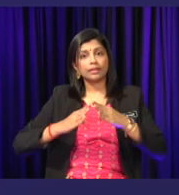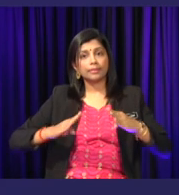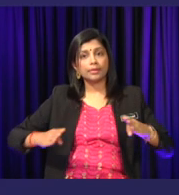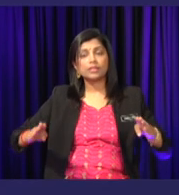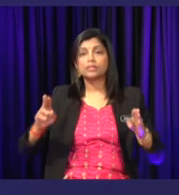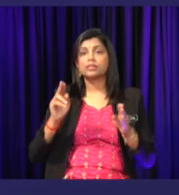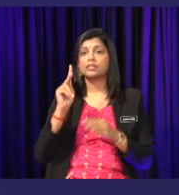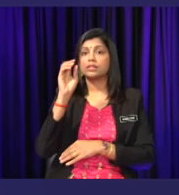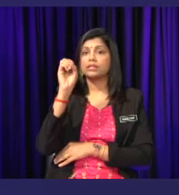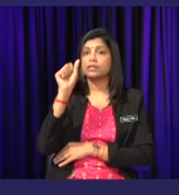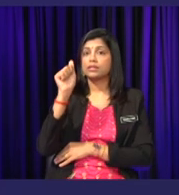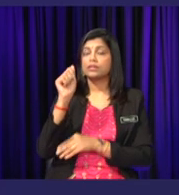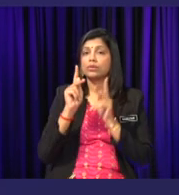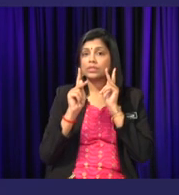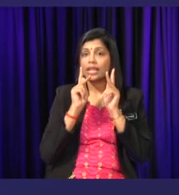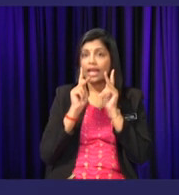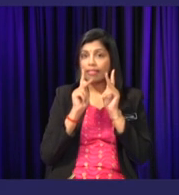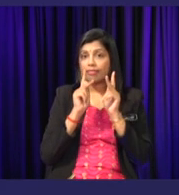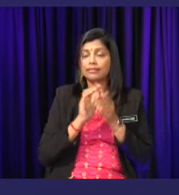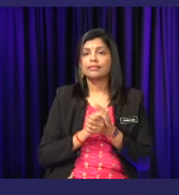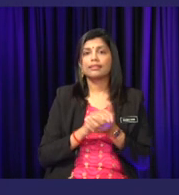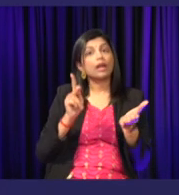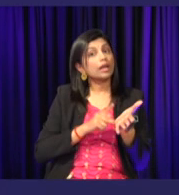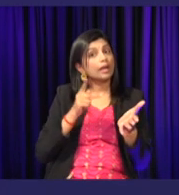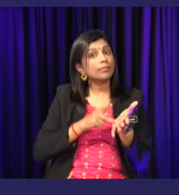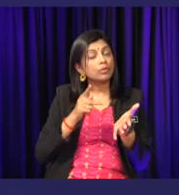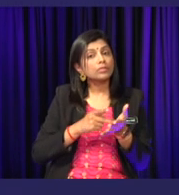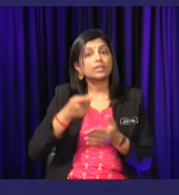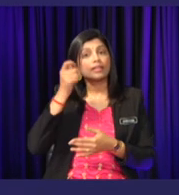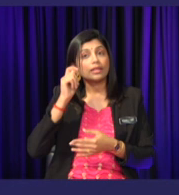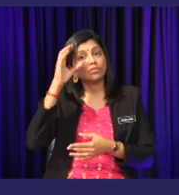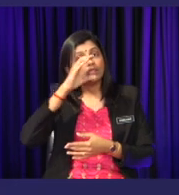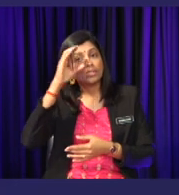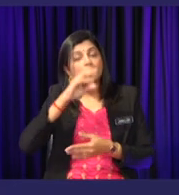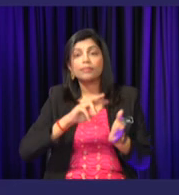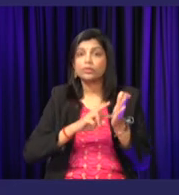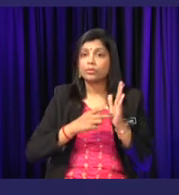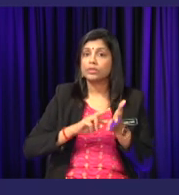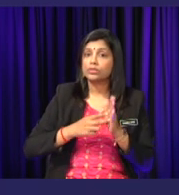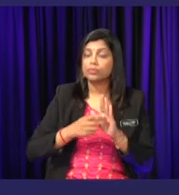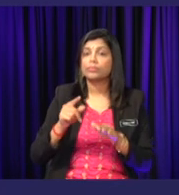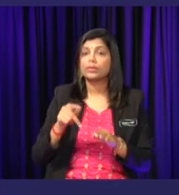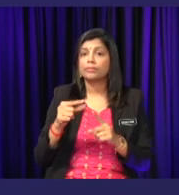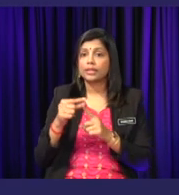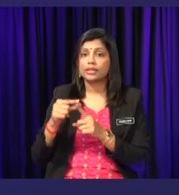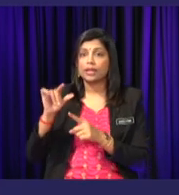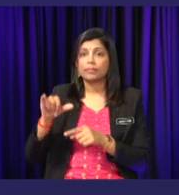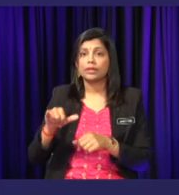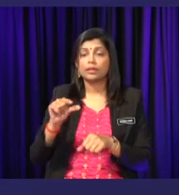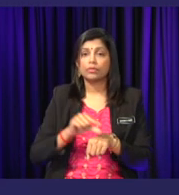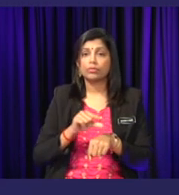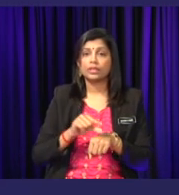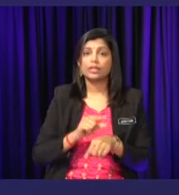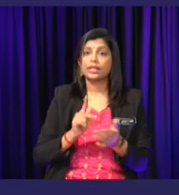kamus nah sebab itu tadi kita cari perkataan kita cari Rangkai Kata ya oke yang berikutnya memberikan